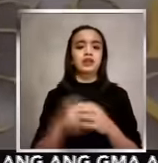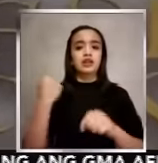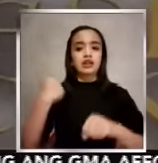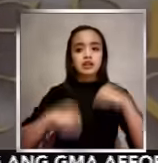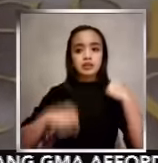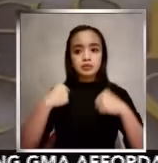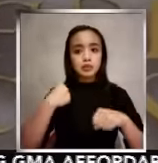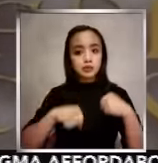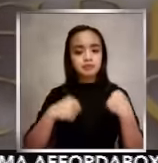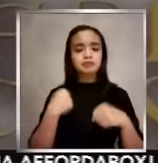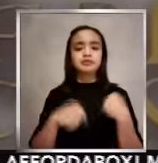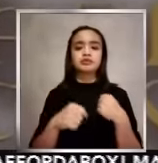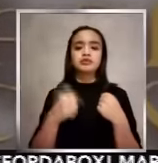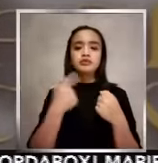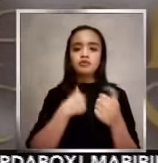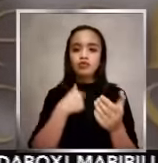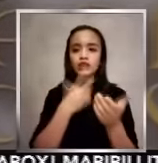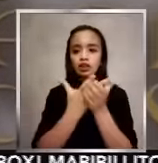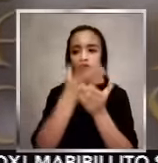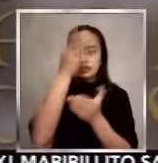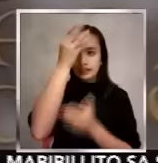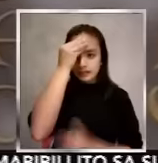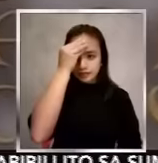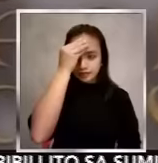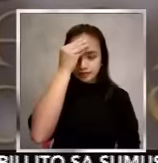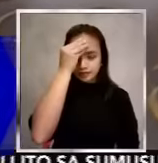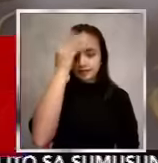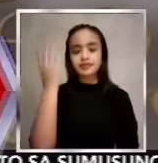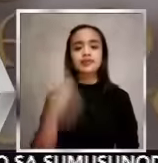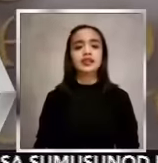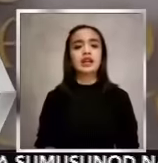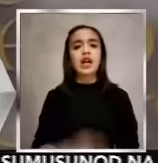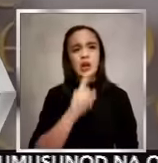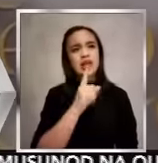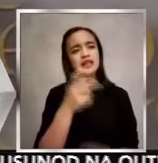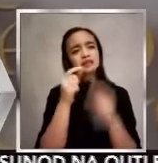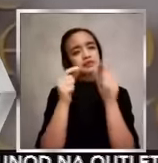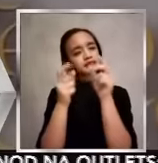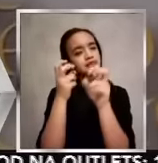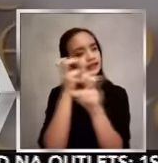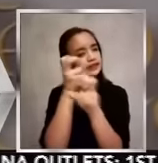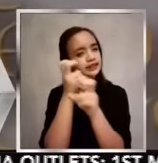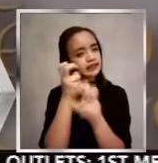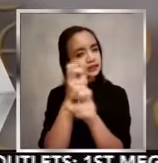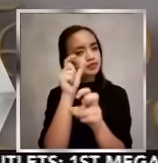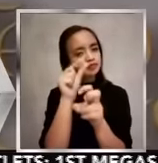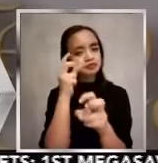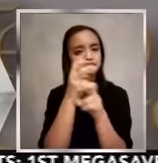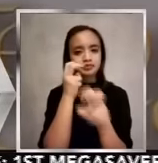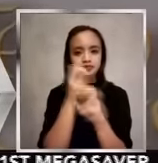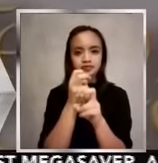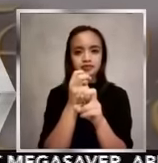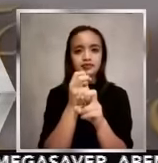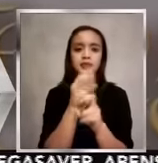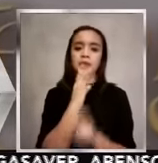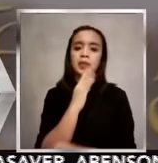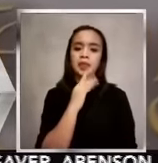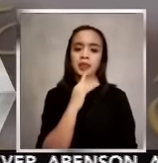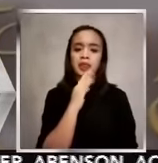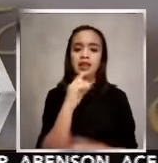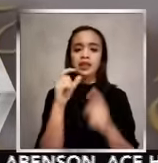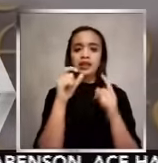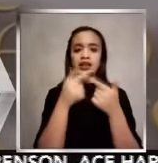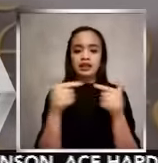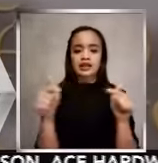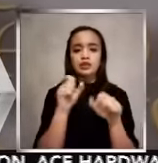inaaral ko rin yung enchant words so medyo mahirap siyang i-pronounce Kapag hindi ka sanay so kailangan